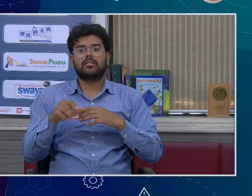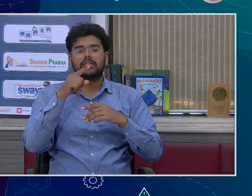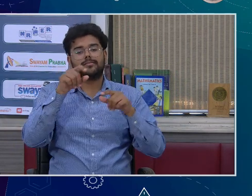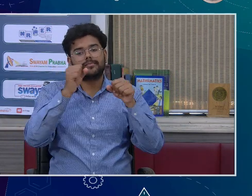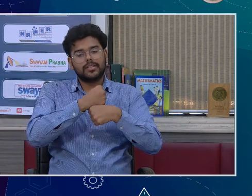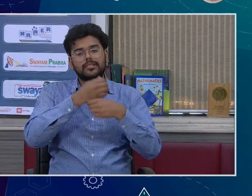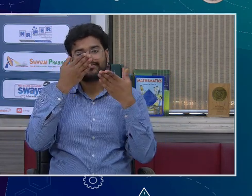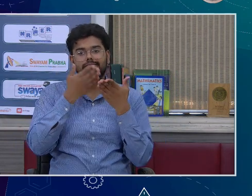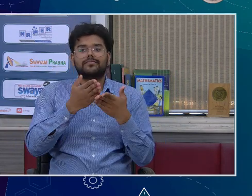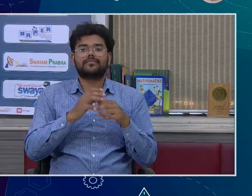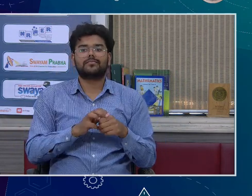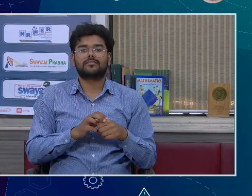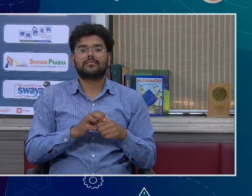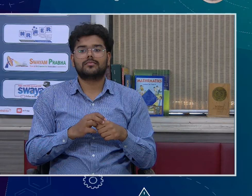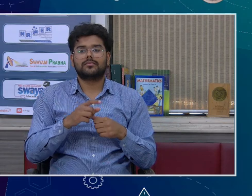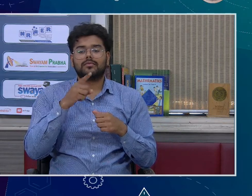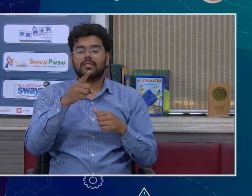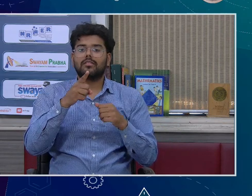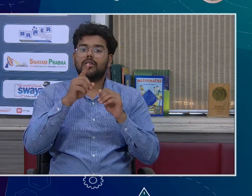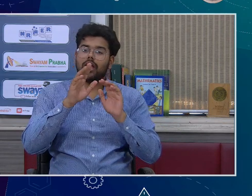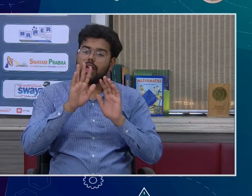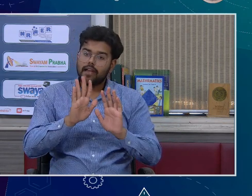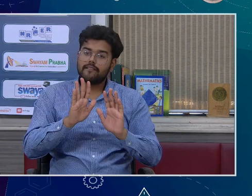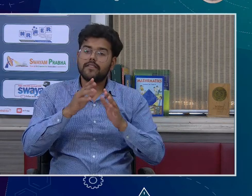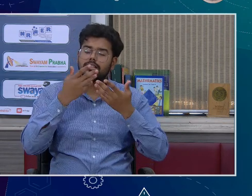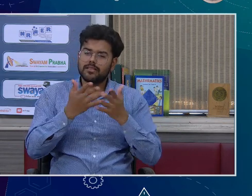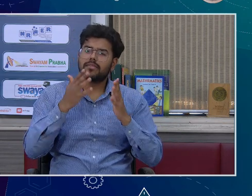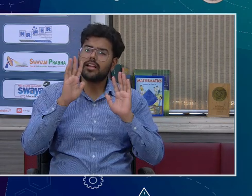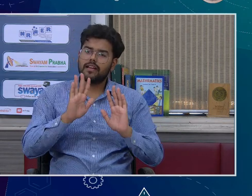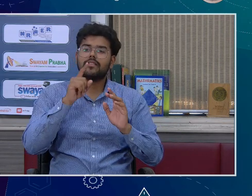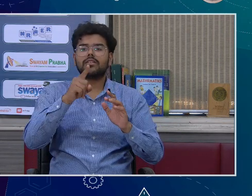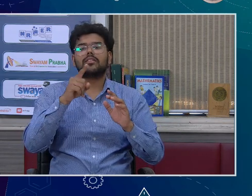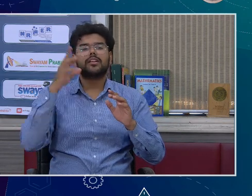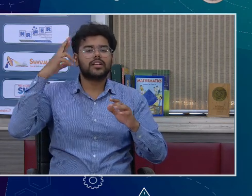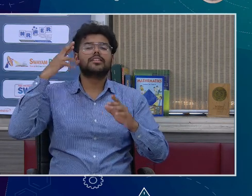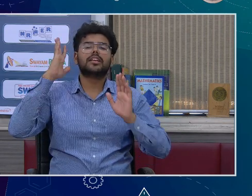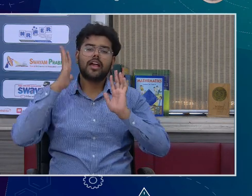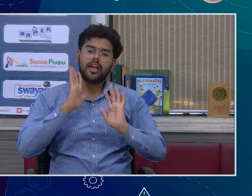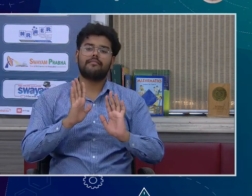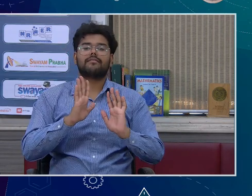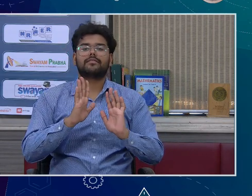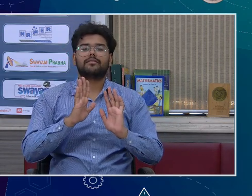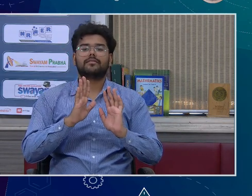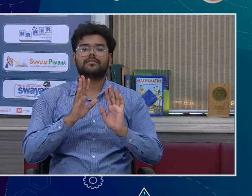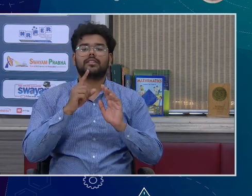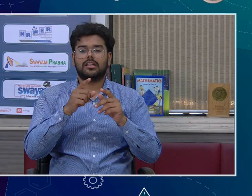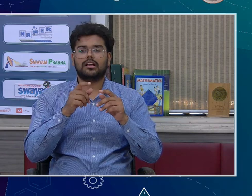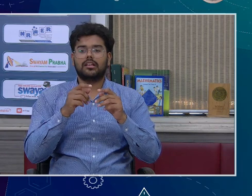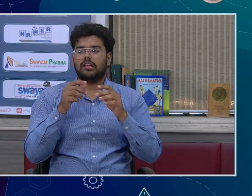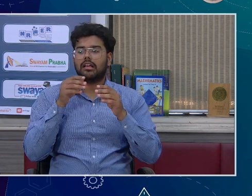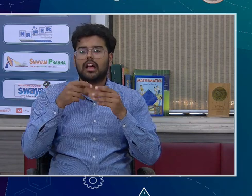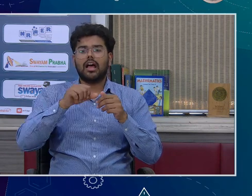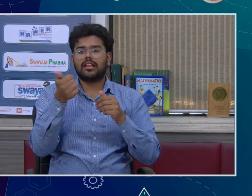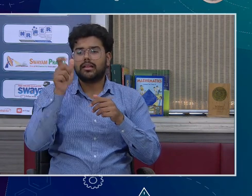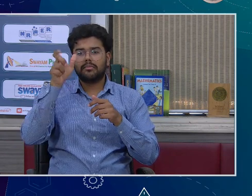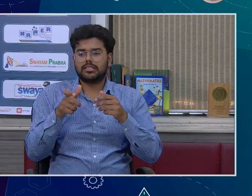आपके पास जो भी है उसके कोई कारण के कारण है, सो जस्ट बी हैप्पी विद व्हाट यू हैव एंड डोंट ट्राई टू कंपेयर एंड गेट व्हाट अदर्स फ्रॉम द अदर्स